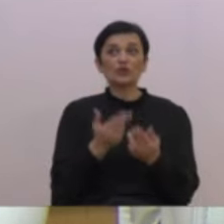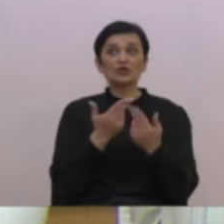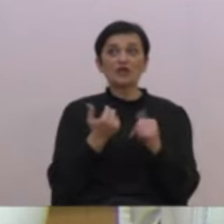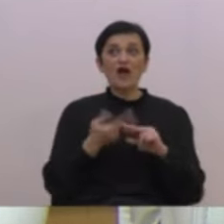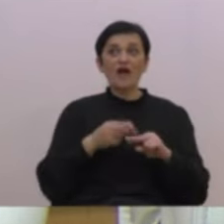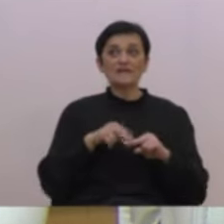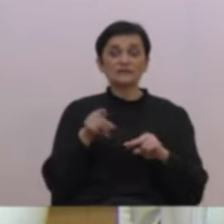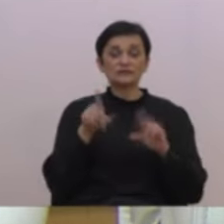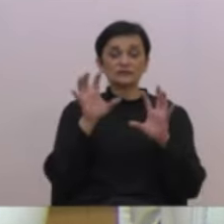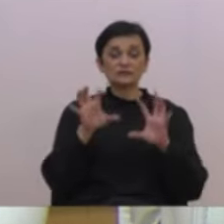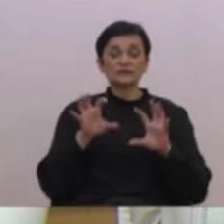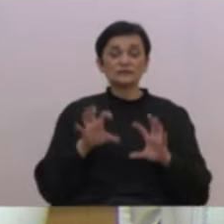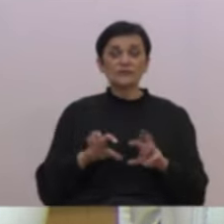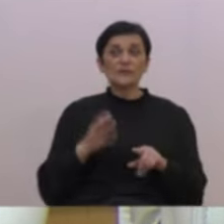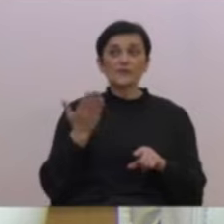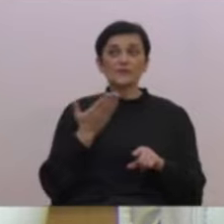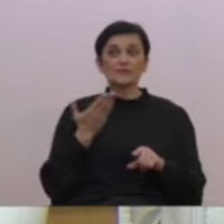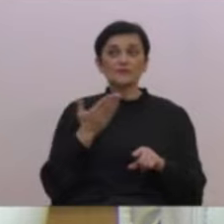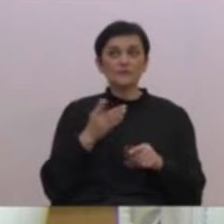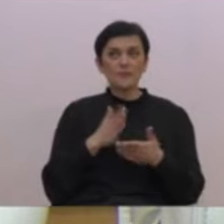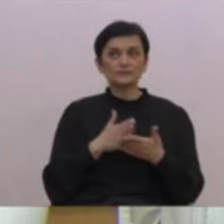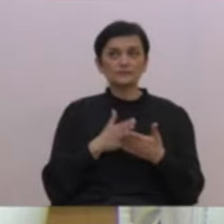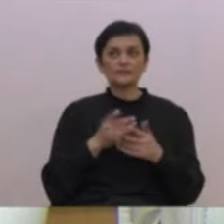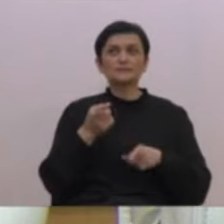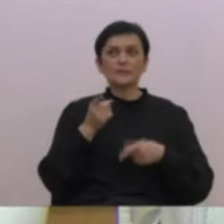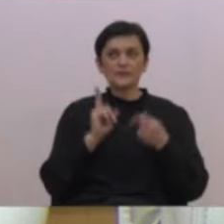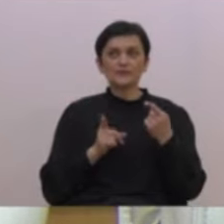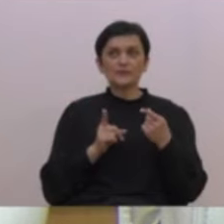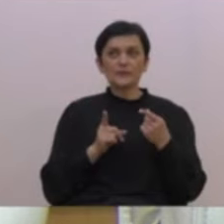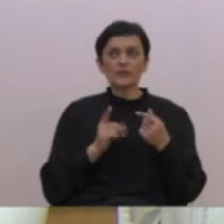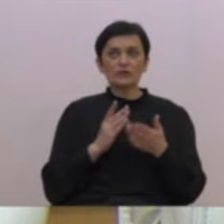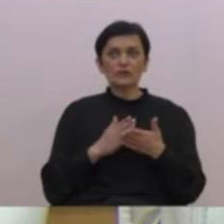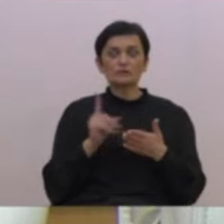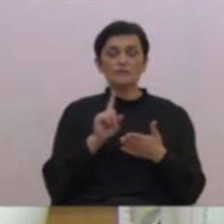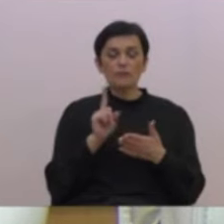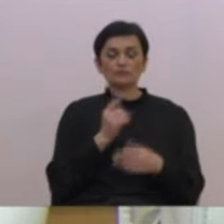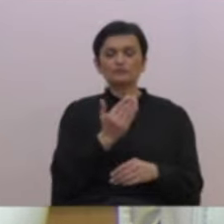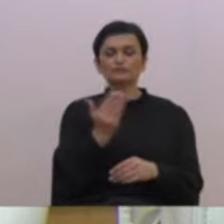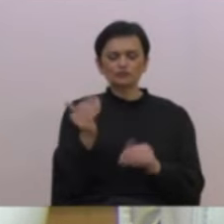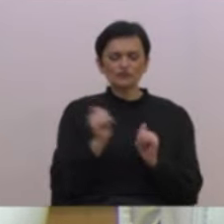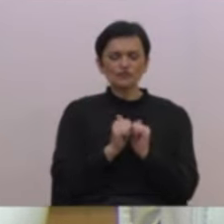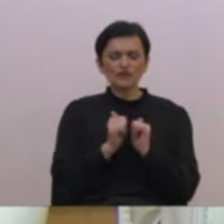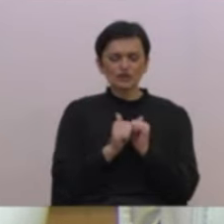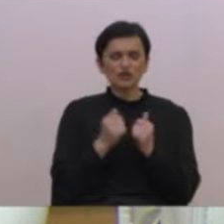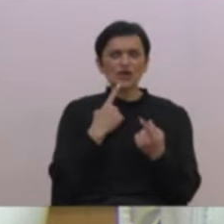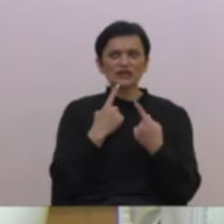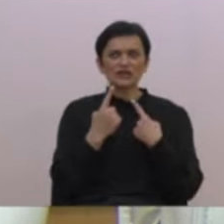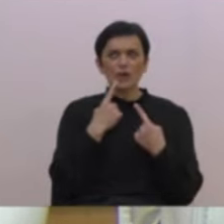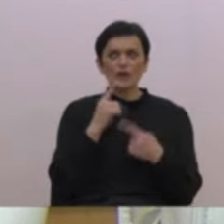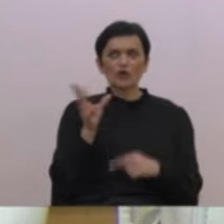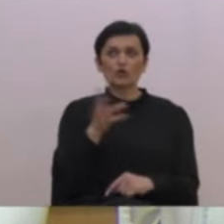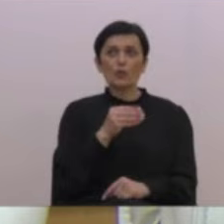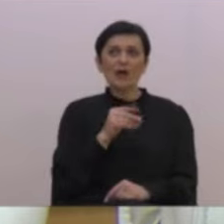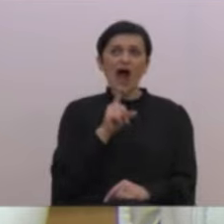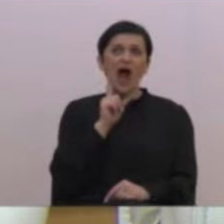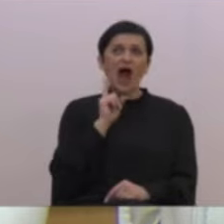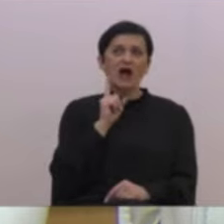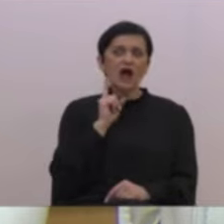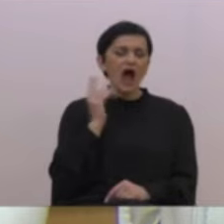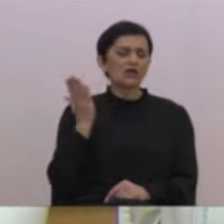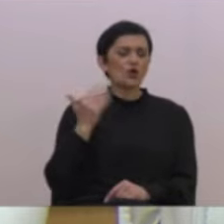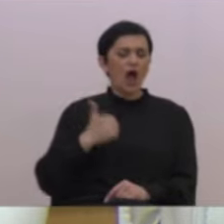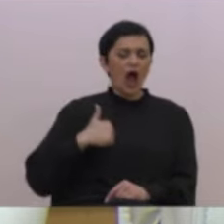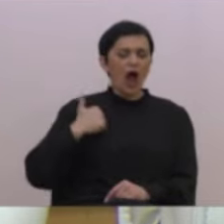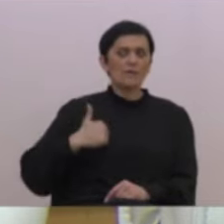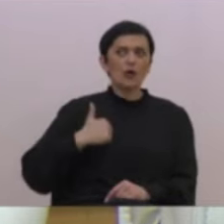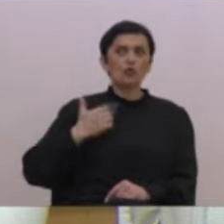ეს კანონმდებლობა, რომელიც არის რეალურად ის, რადგან თქვენ ხშირად ლაპარაკობთ ხოლმე ყველა ახალგაზრდობა და ამაყობთ ხოლმე,